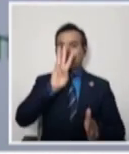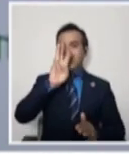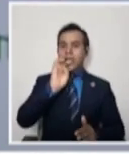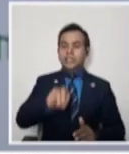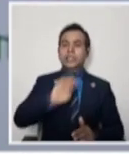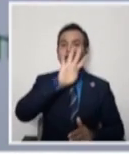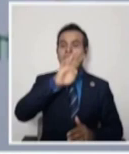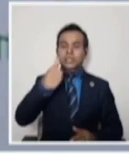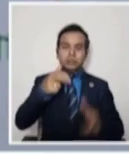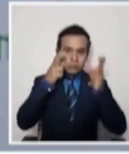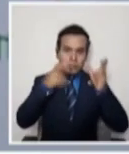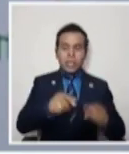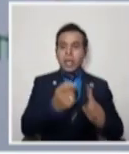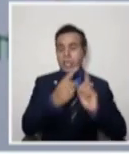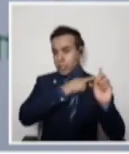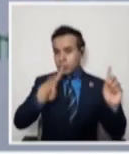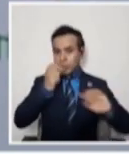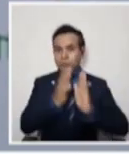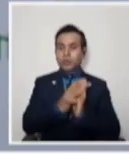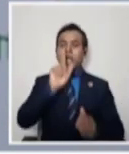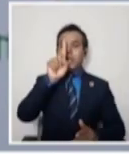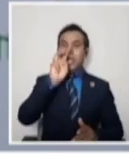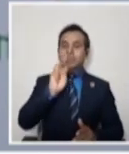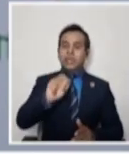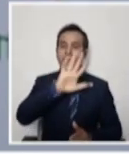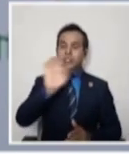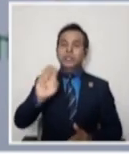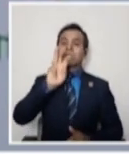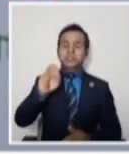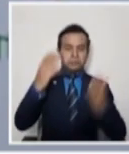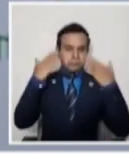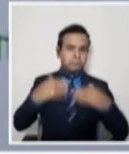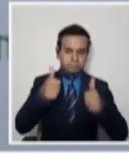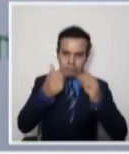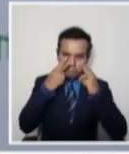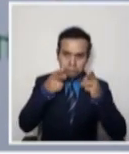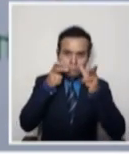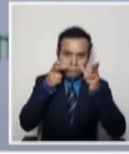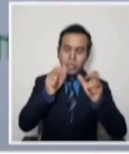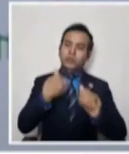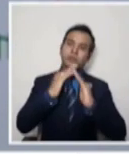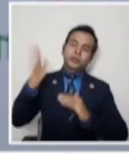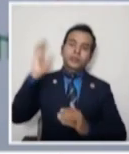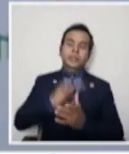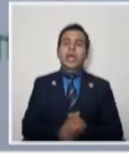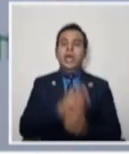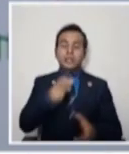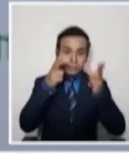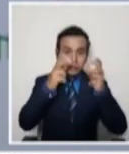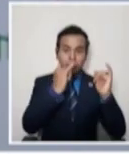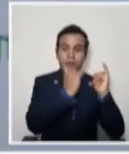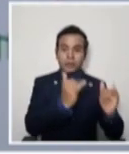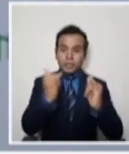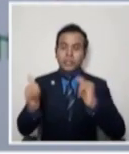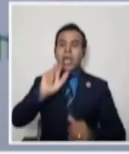1,530 জন। এবং আমাদের আইসোলেশন বেড সংখ্যা পূর্বের মতোই আছে 8,934টি এবং আমাদের যেগুলো অনগোয়িং প্রসেসের